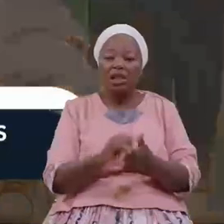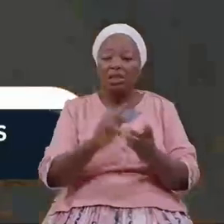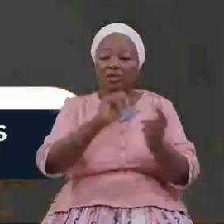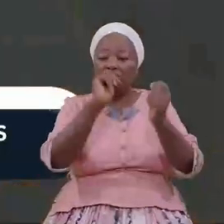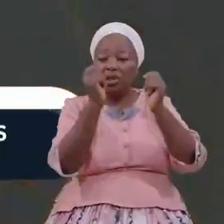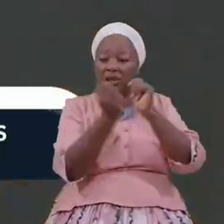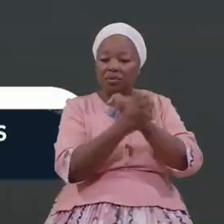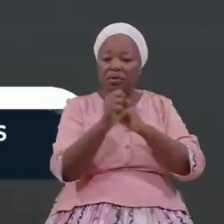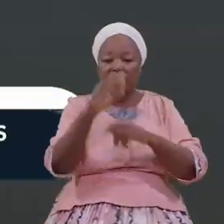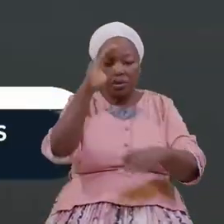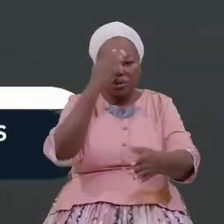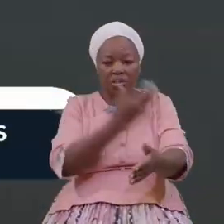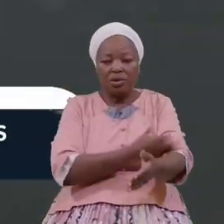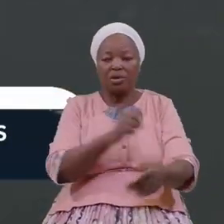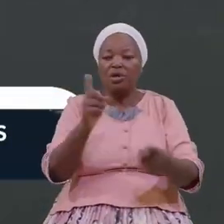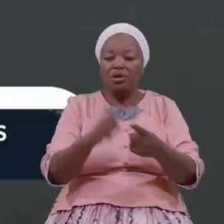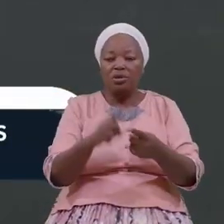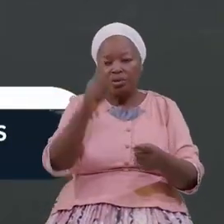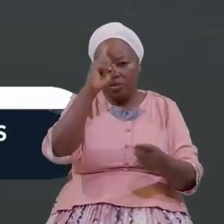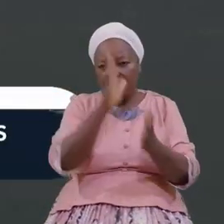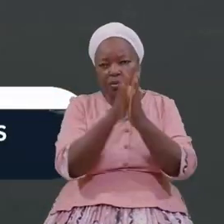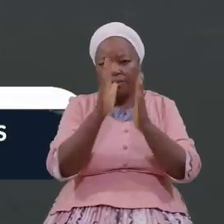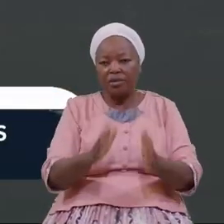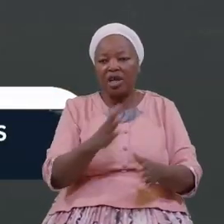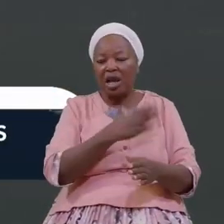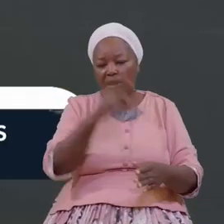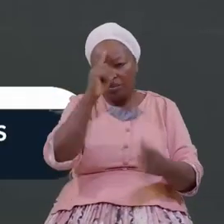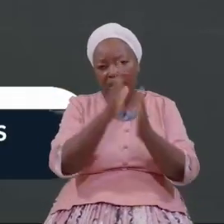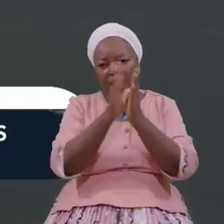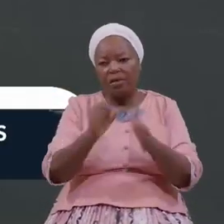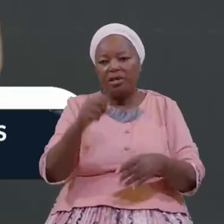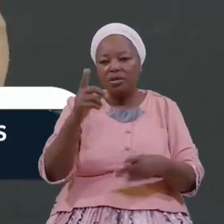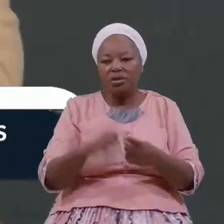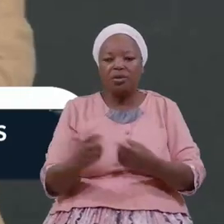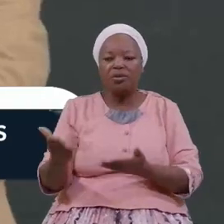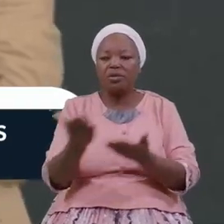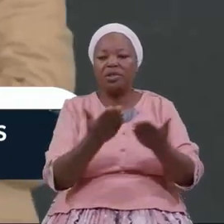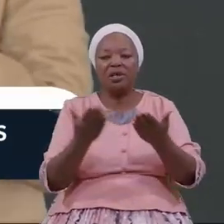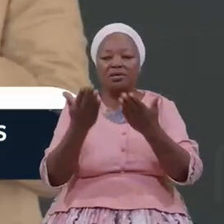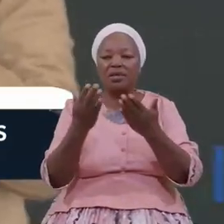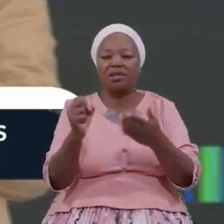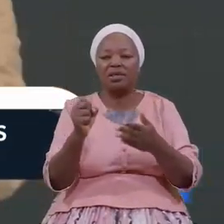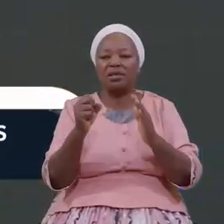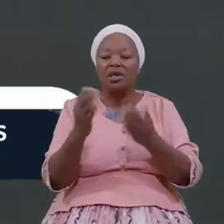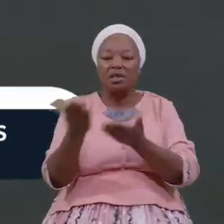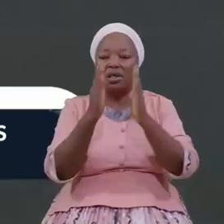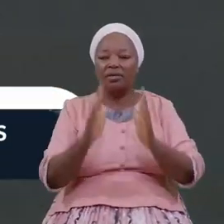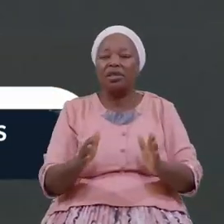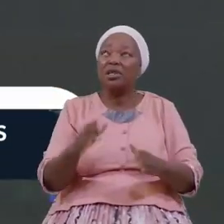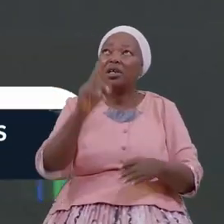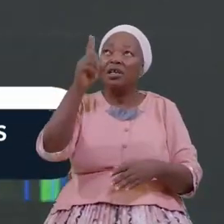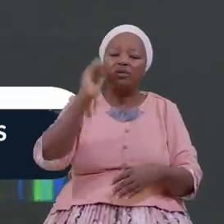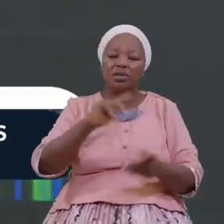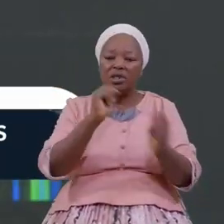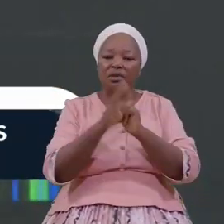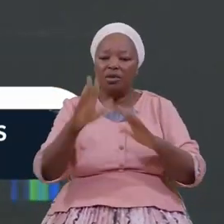transforme les fils en saints et les saints en serviteurs. Il transformera votre